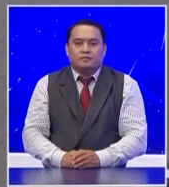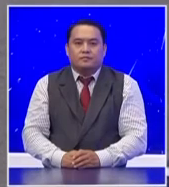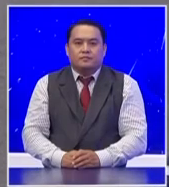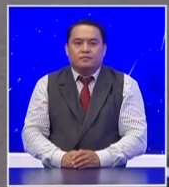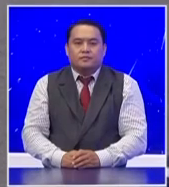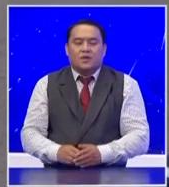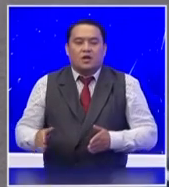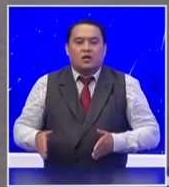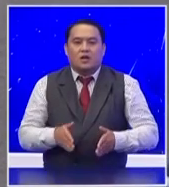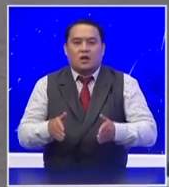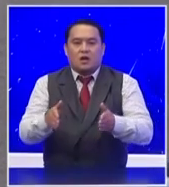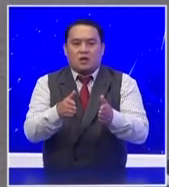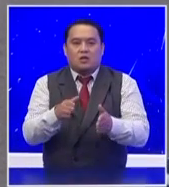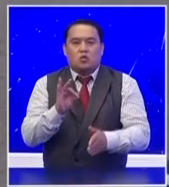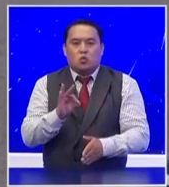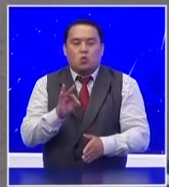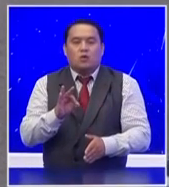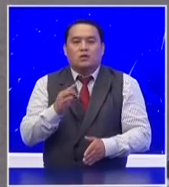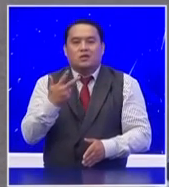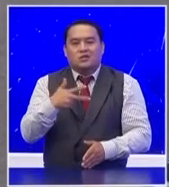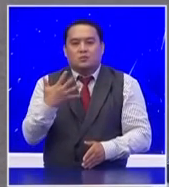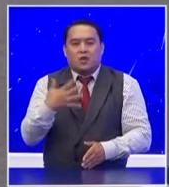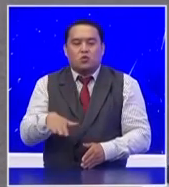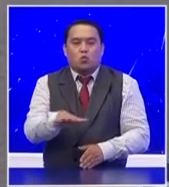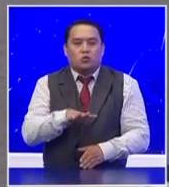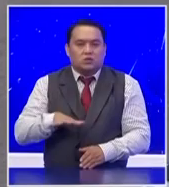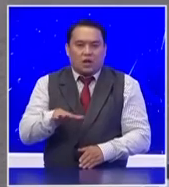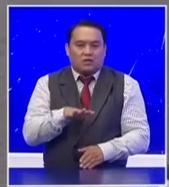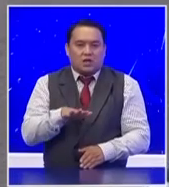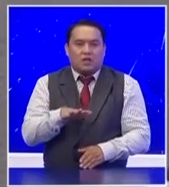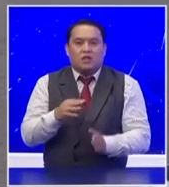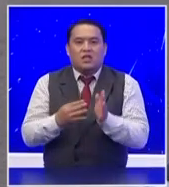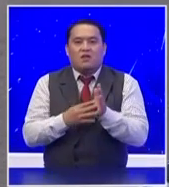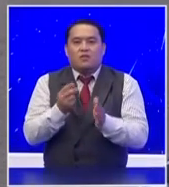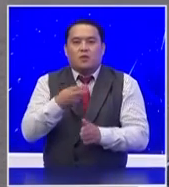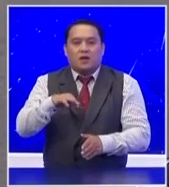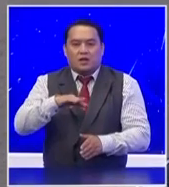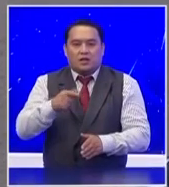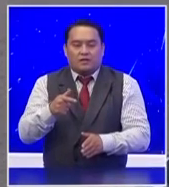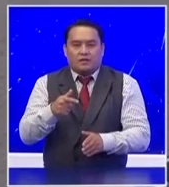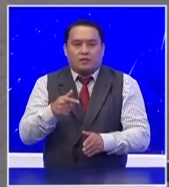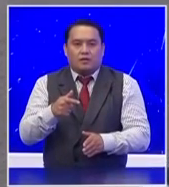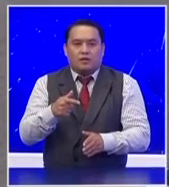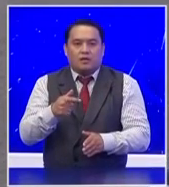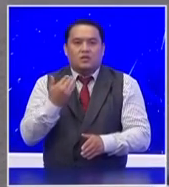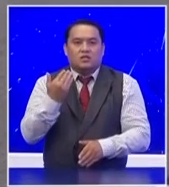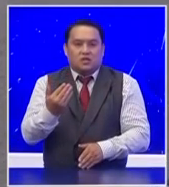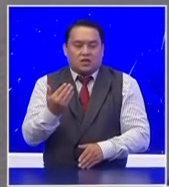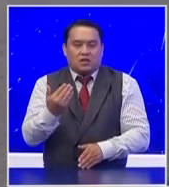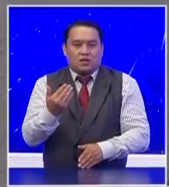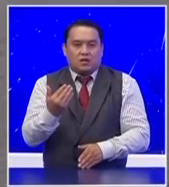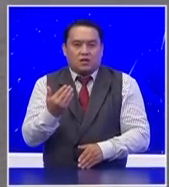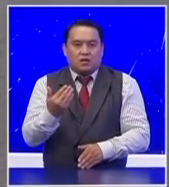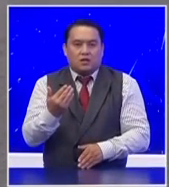Алматы-Ускемен-Лепсе-Актогай – реконструкция 0,35 участок. Общая стоимость составляет 9 миллиардов 811 миллионов. Из них с